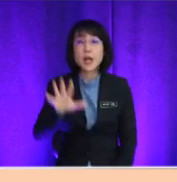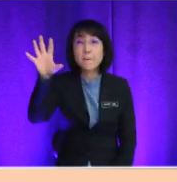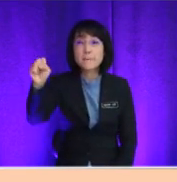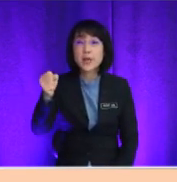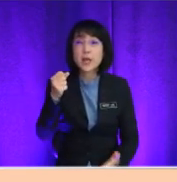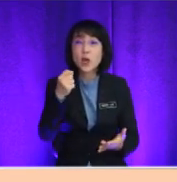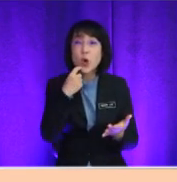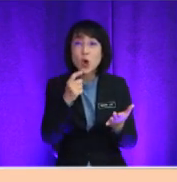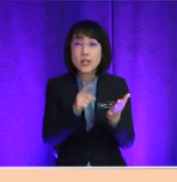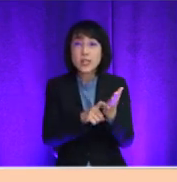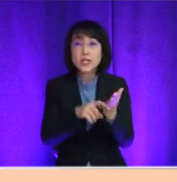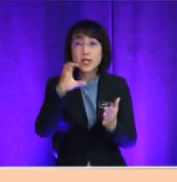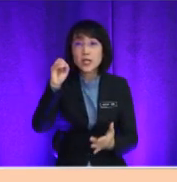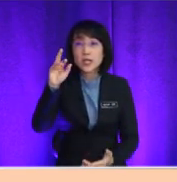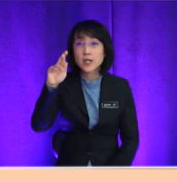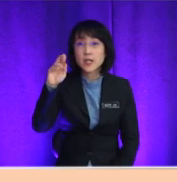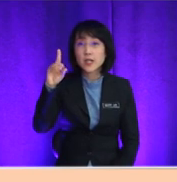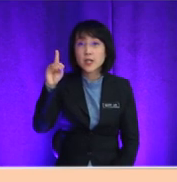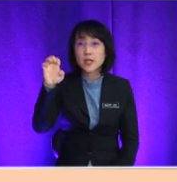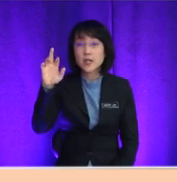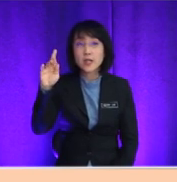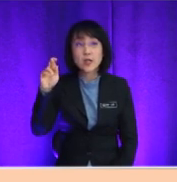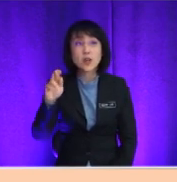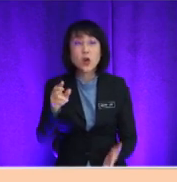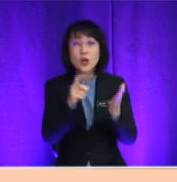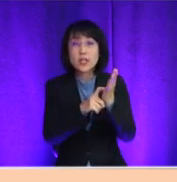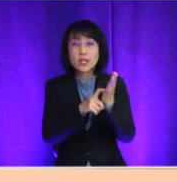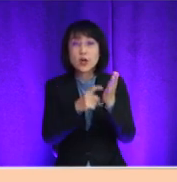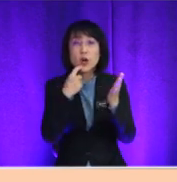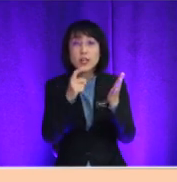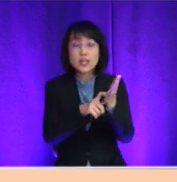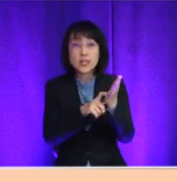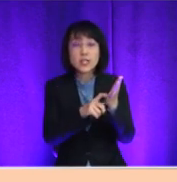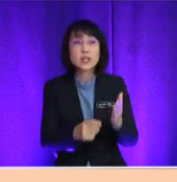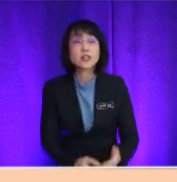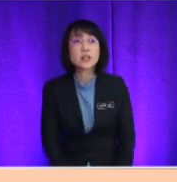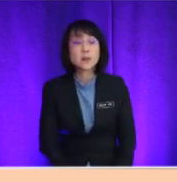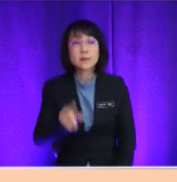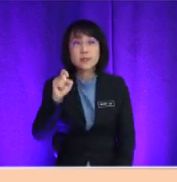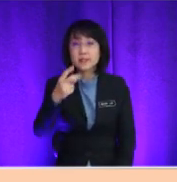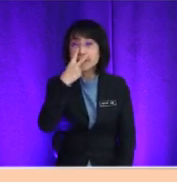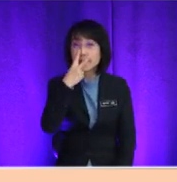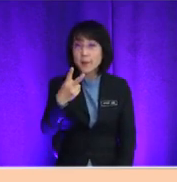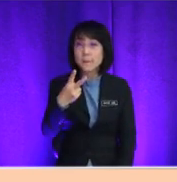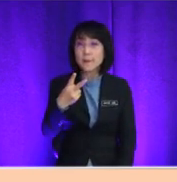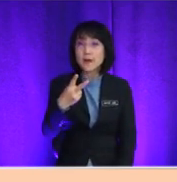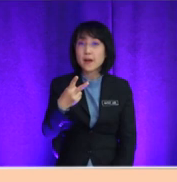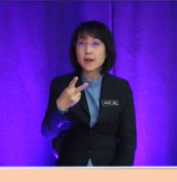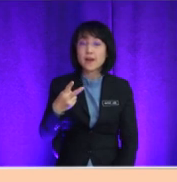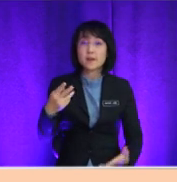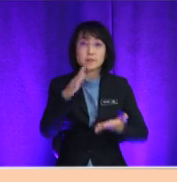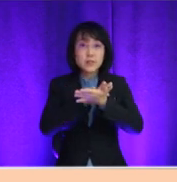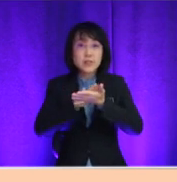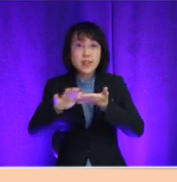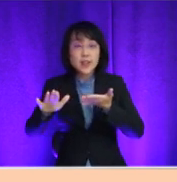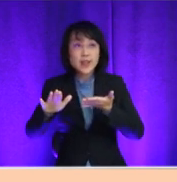jadi mereka perlu pakaian nampak smart eh seperti kalau untuk